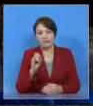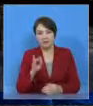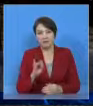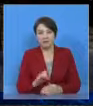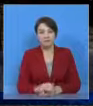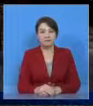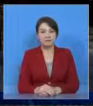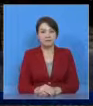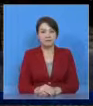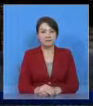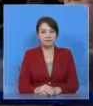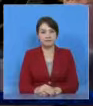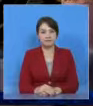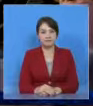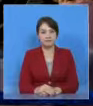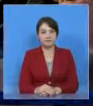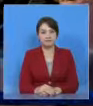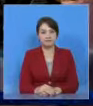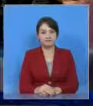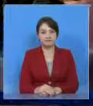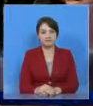Николай сыр должен одесса-киев телеканал Актобе